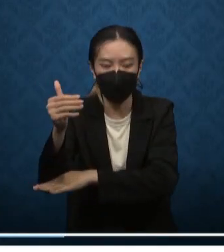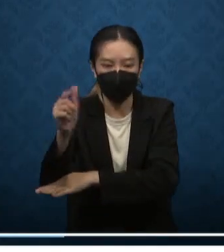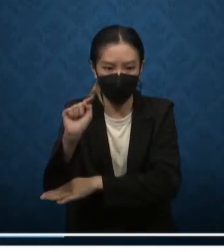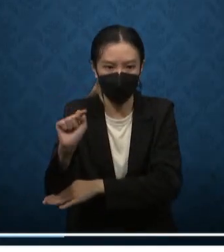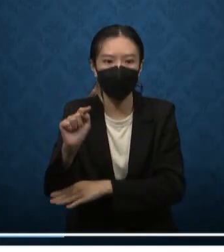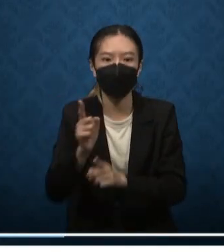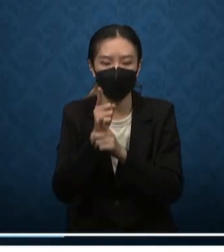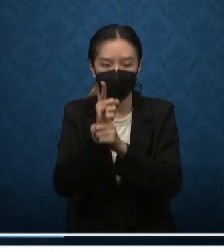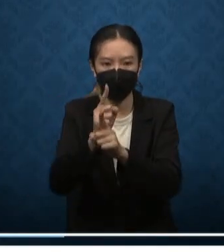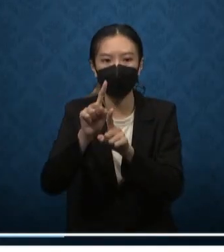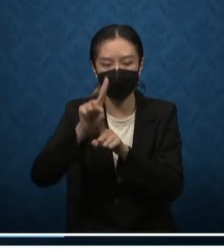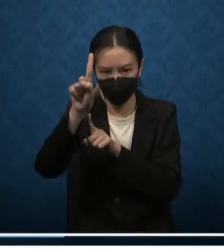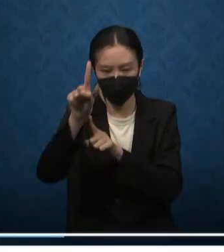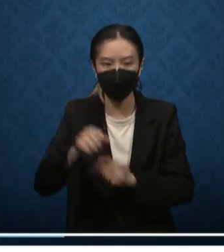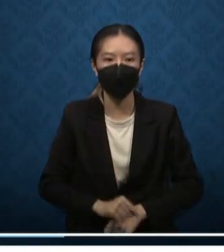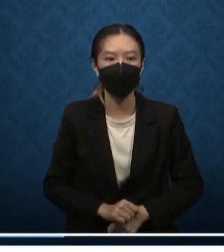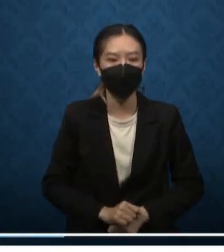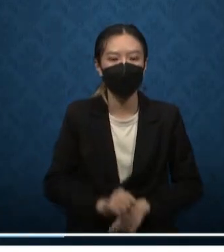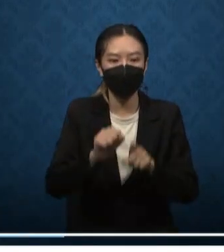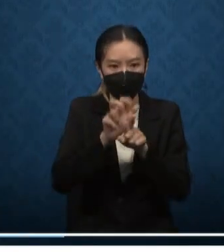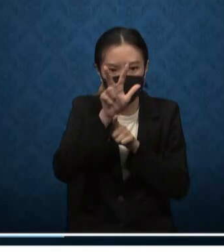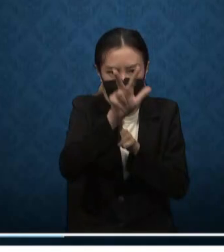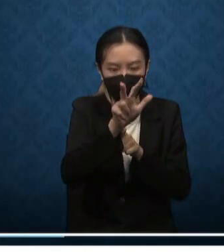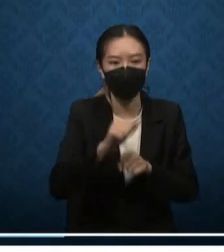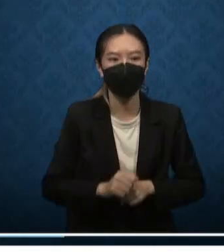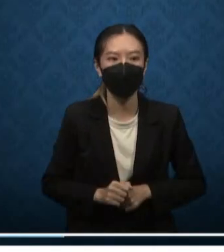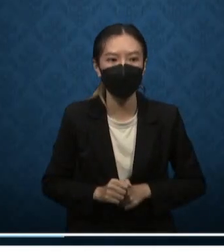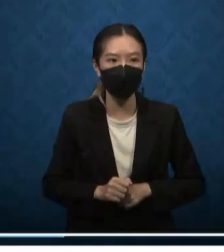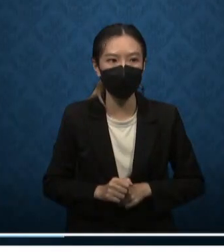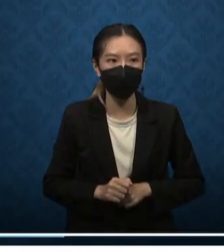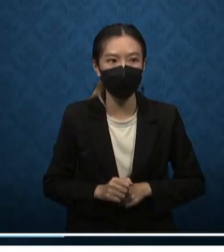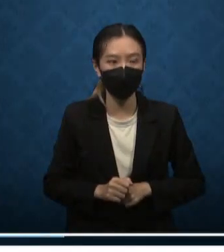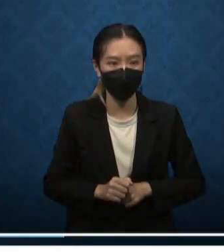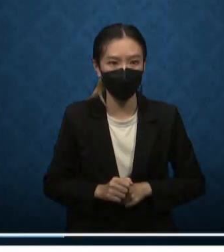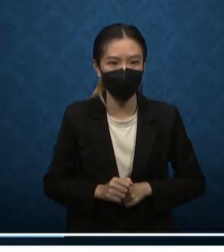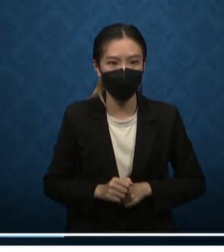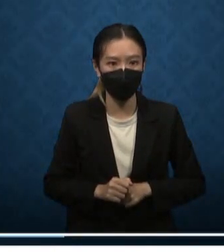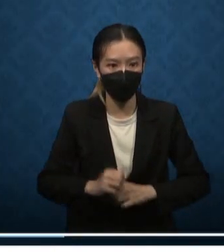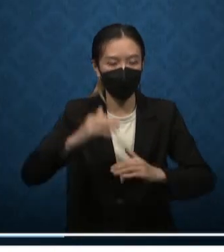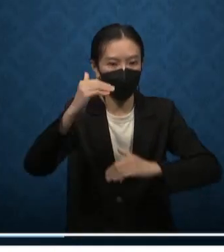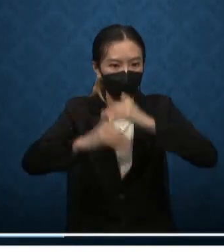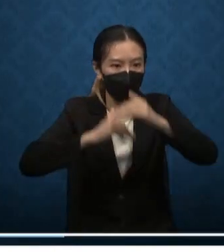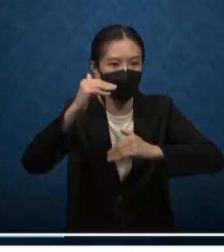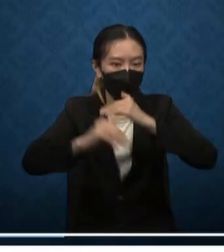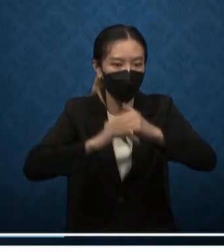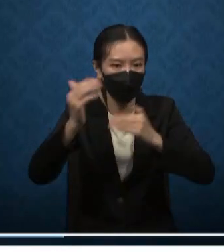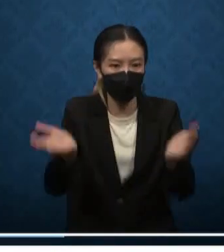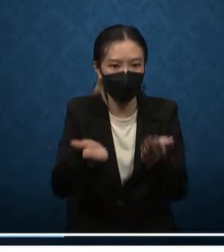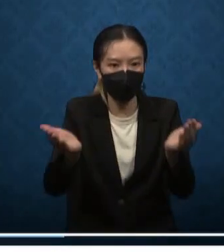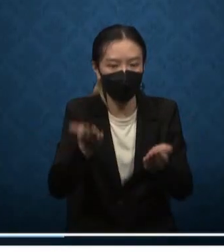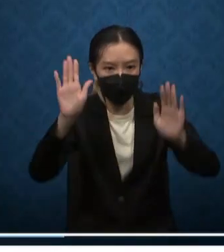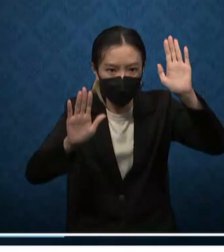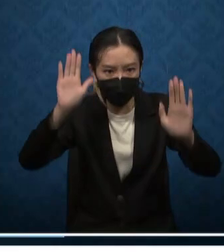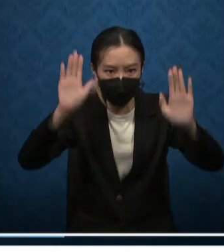ที่ 1ค่ะข้อเสนอข้อที่ 3ค่ะแม้ว่าเรื่องของการขับเคลื่อนการพัฒนาประชาธิปไตย